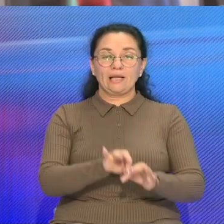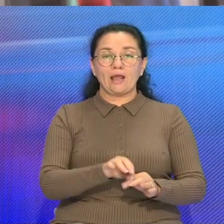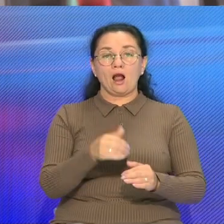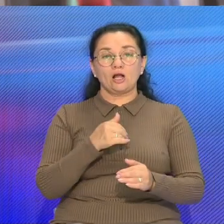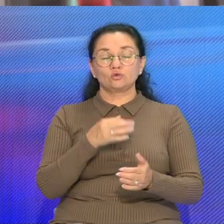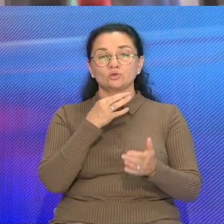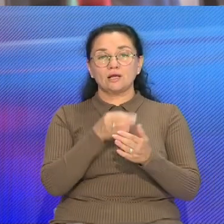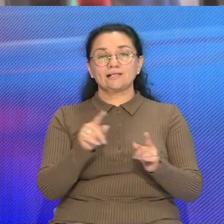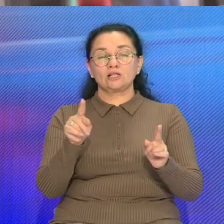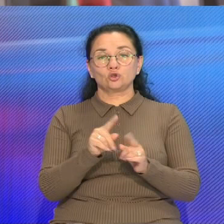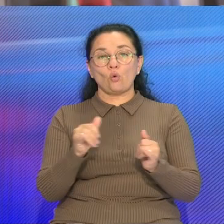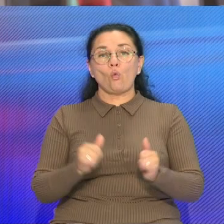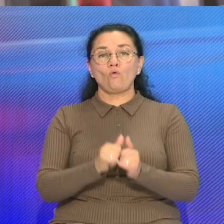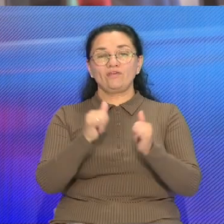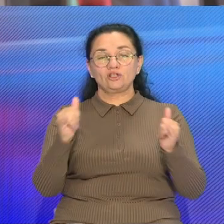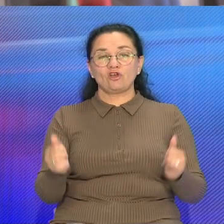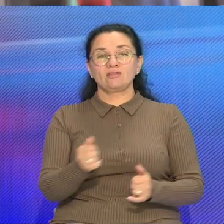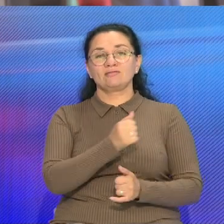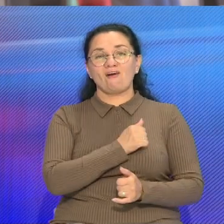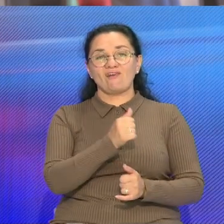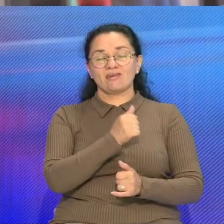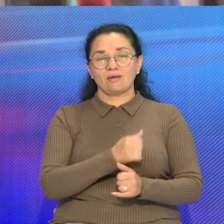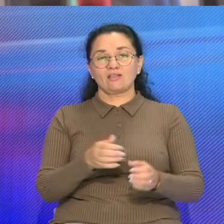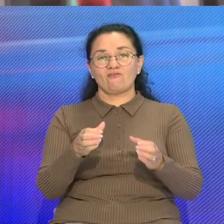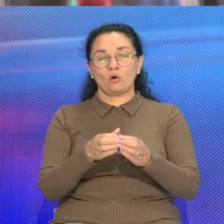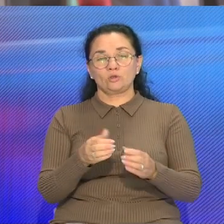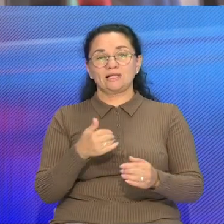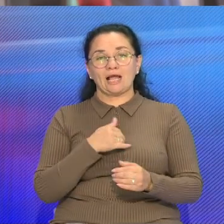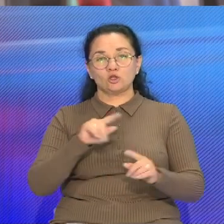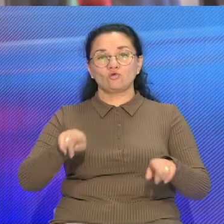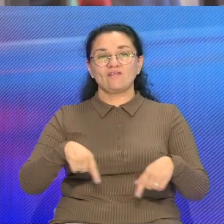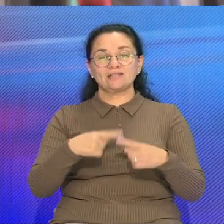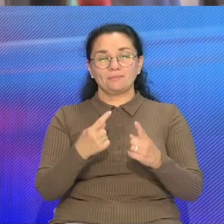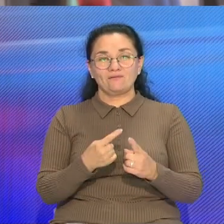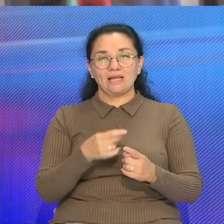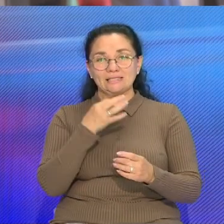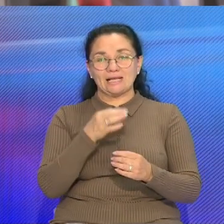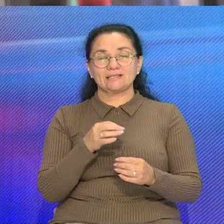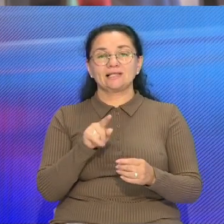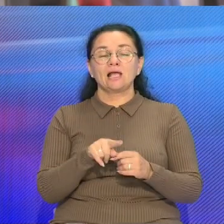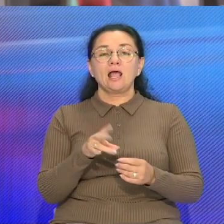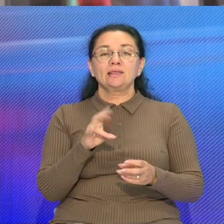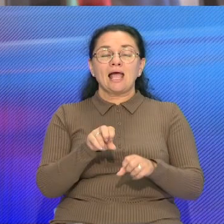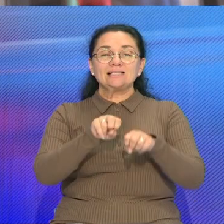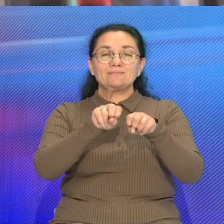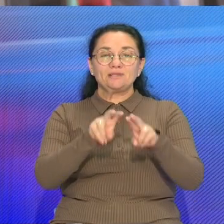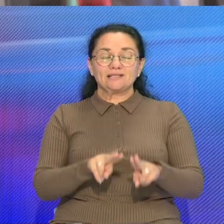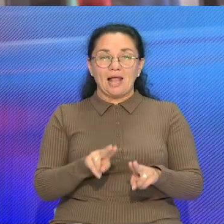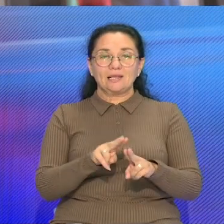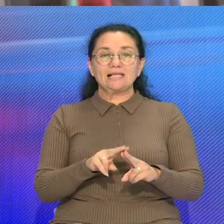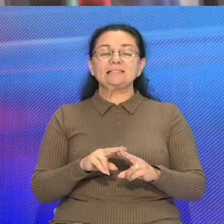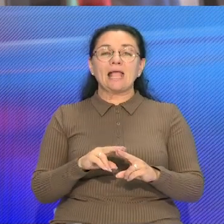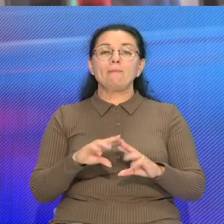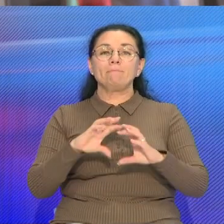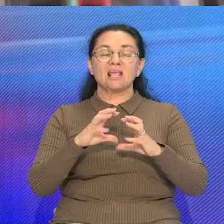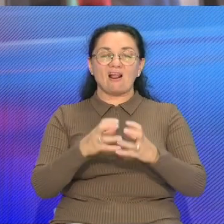отметить увеличение набора на военный факультет. Хочу отметить возобновление специальностей, набора на специальности мировая